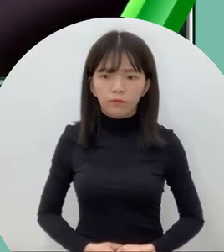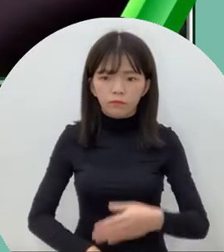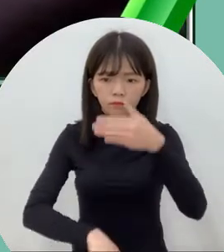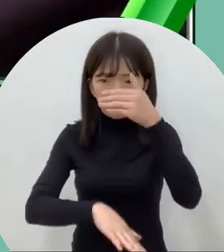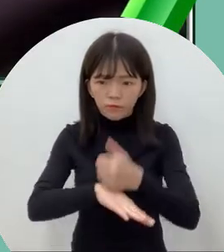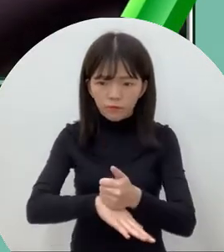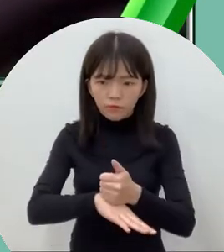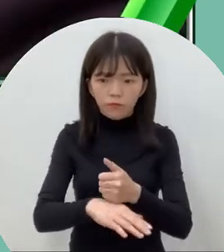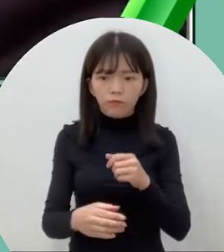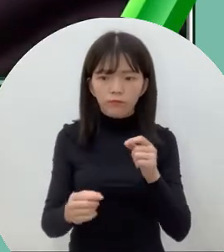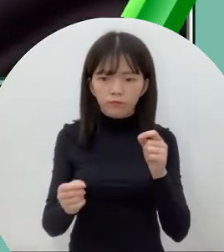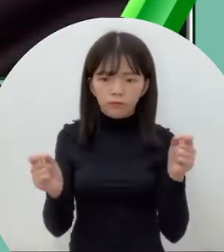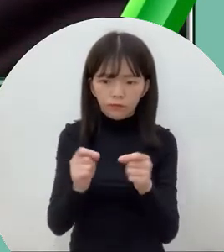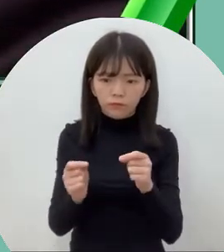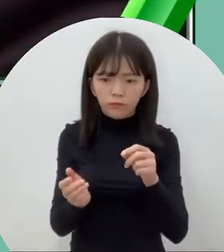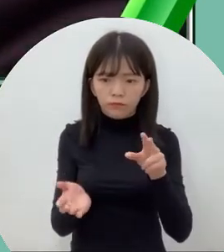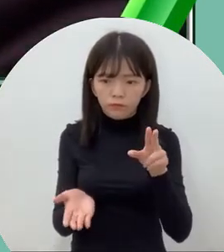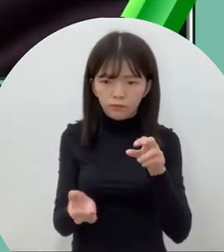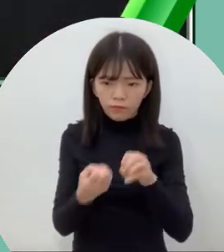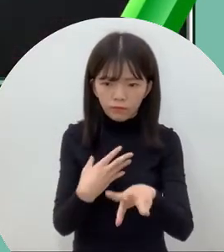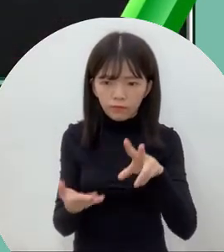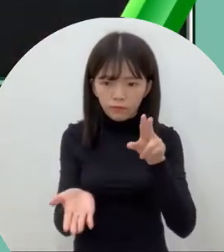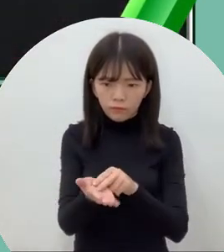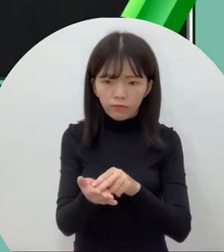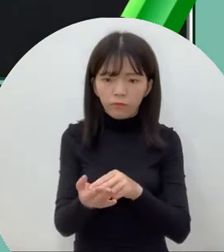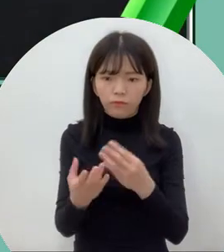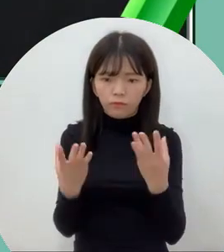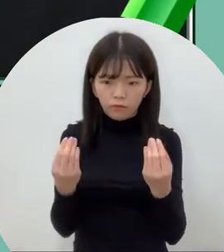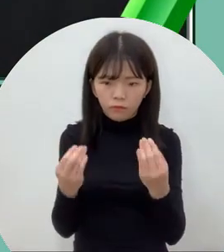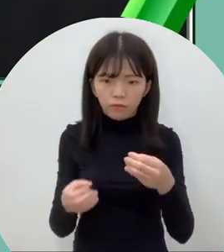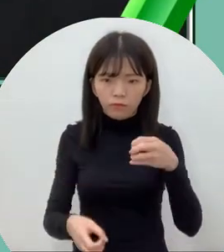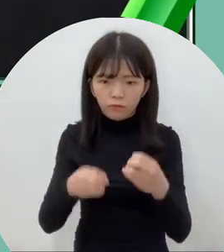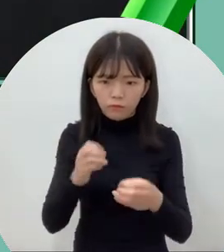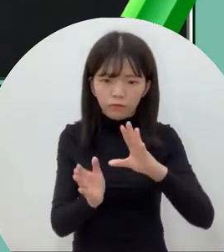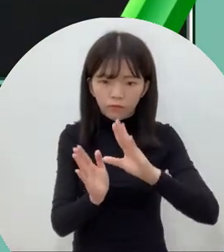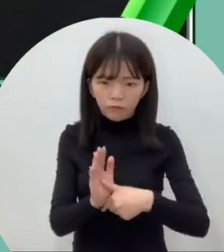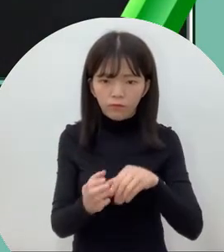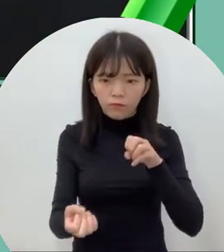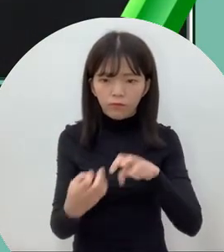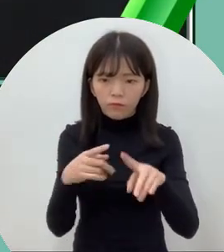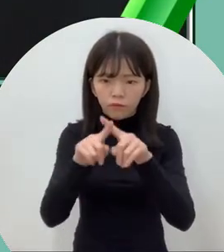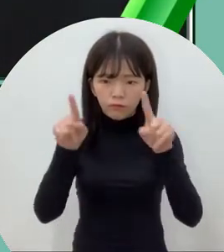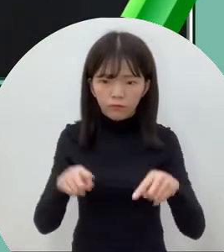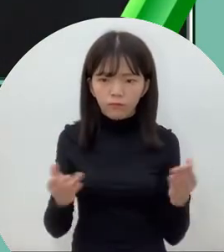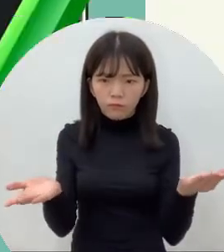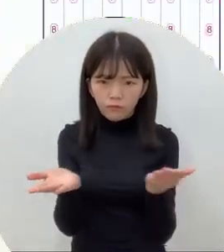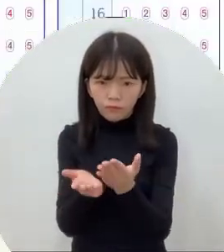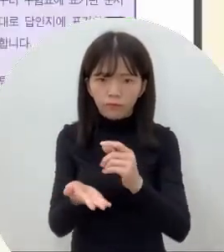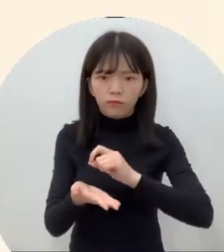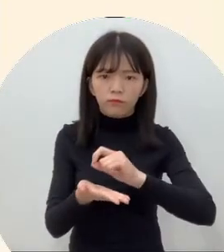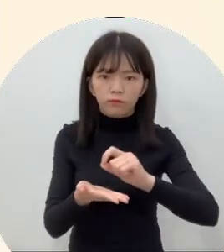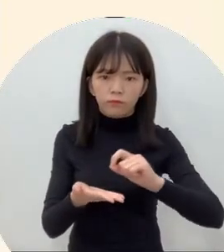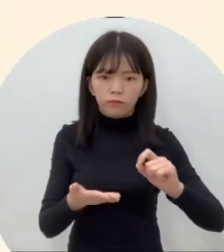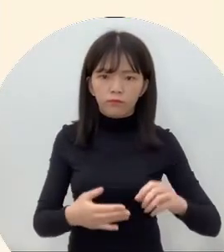마지막으로 단답형 문제가 있는 수학 영역의 경우 답안 기입은 자리에 맞추어 표기해야 합니다.